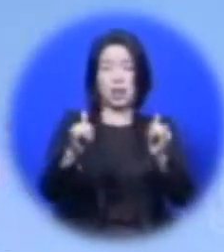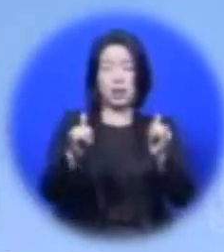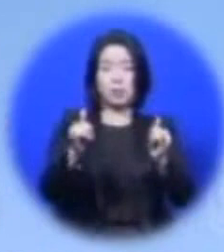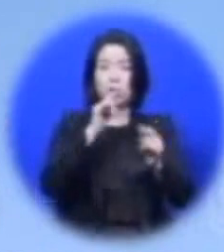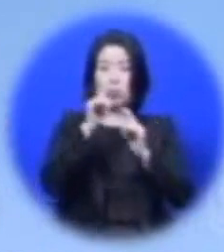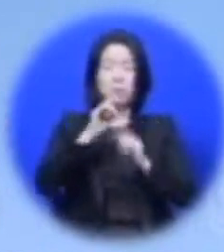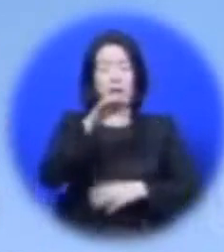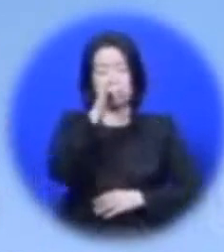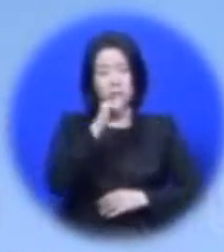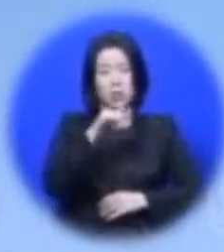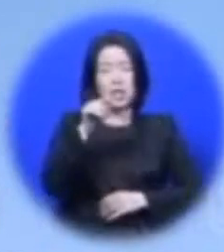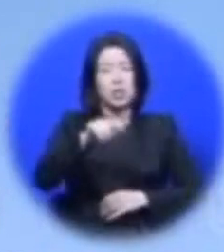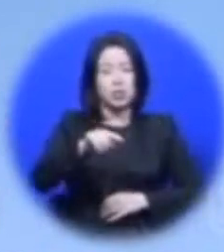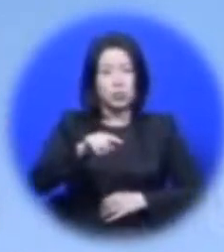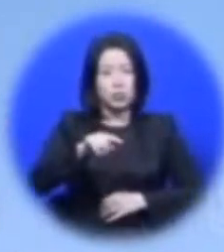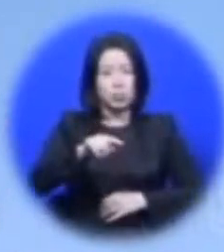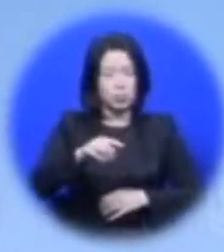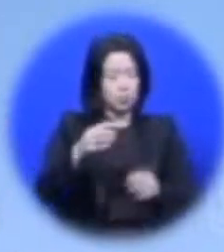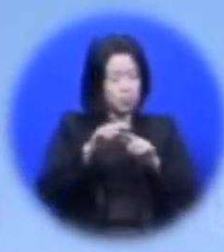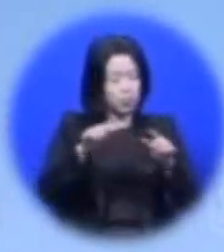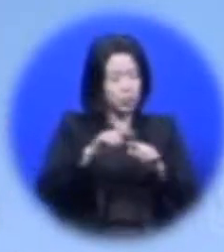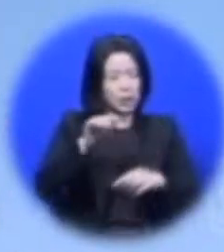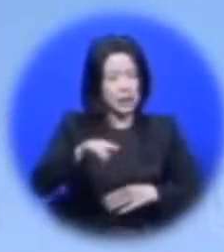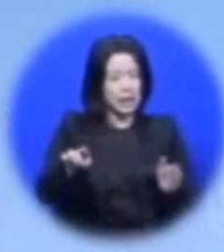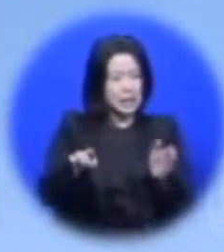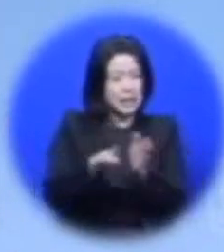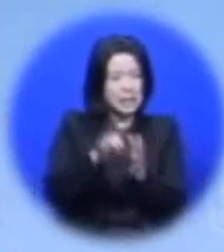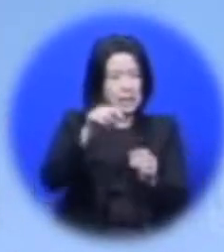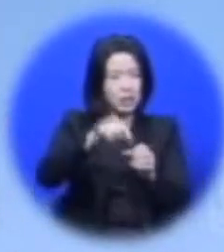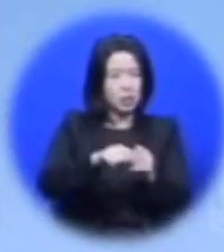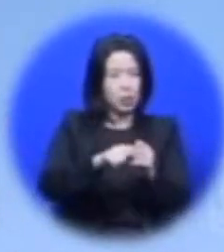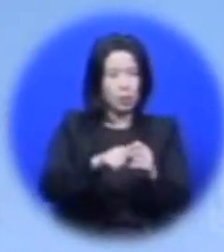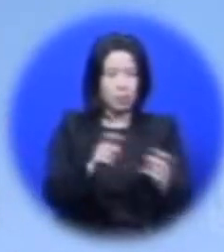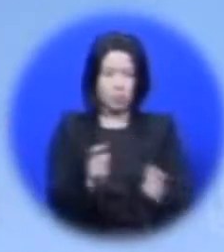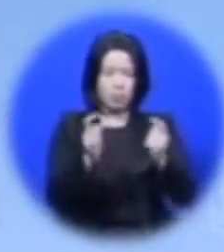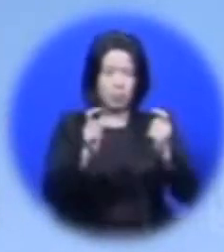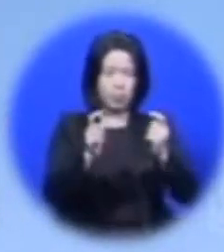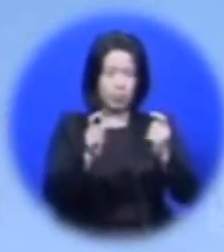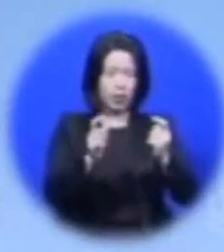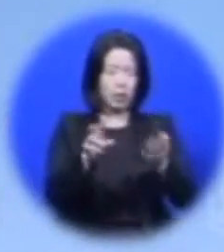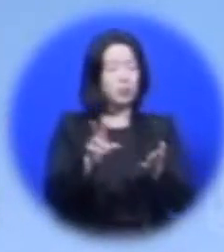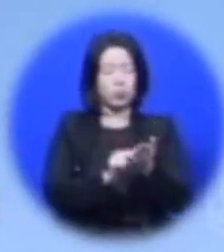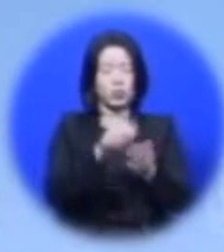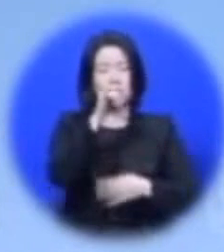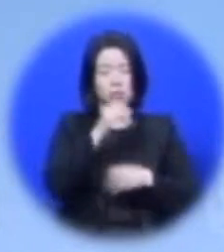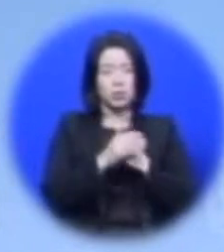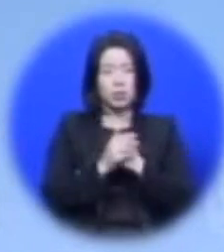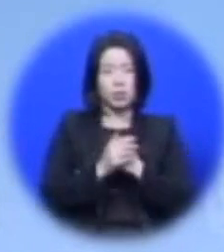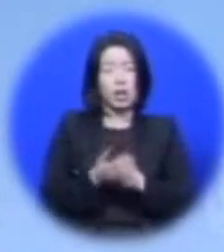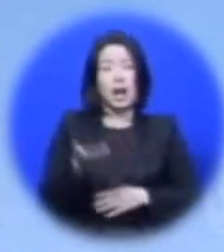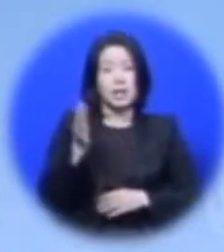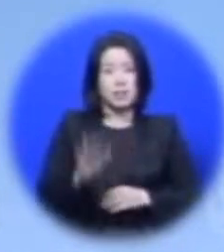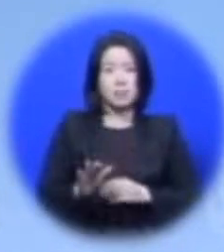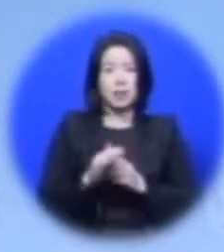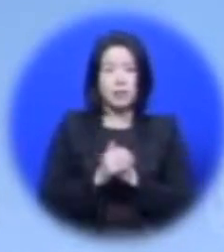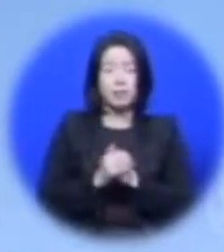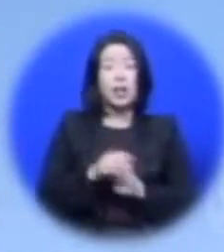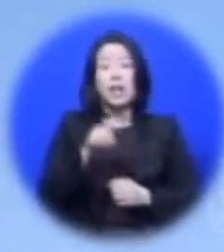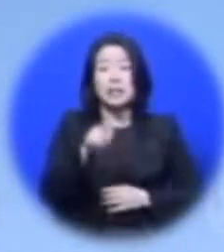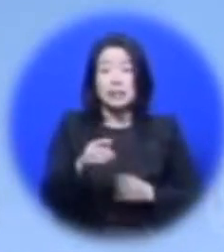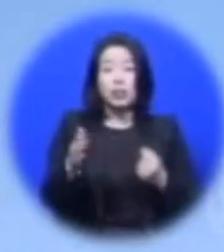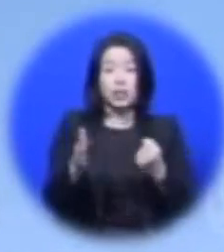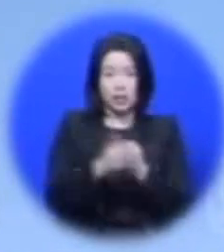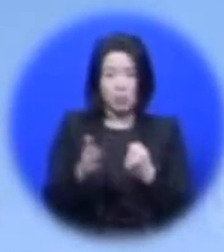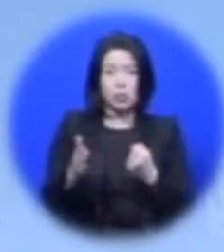이제 주로 이런 문제가 신학적인 논쟁거리입니다. 신학적. 그렇지만 그렇기